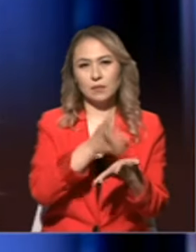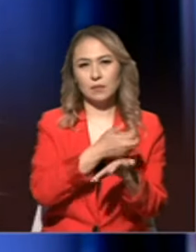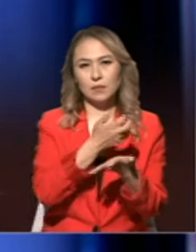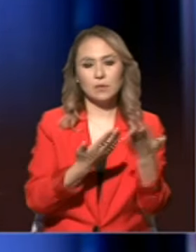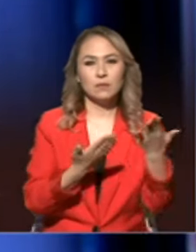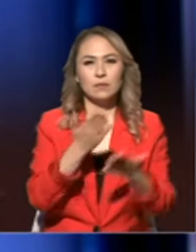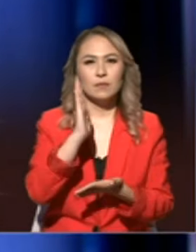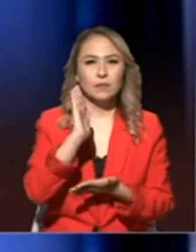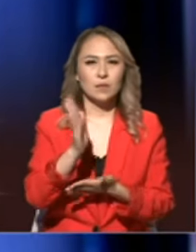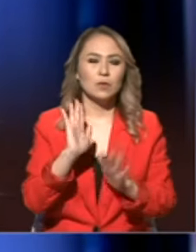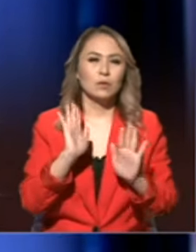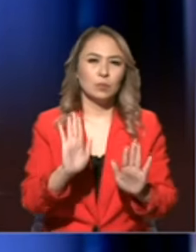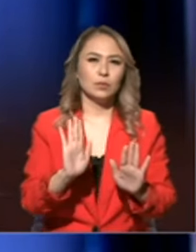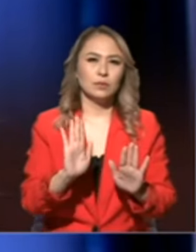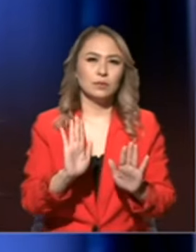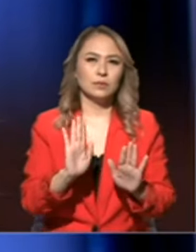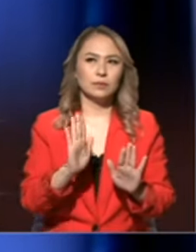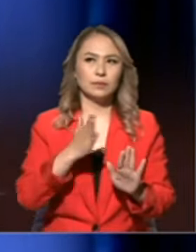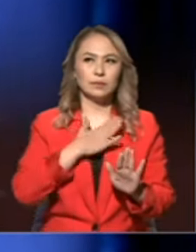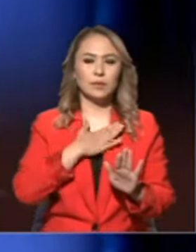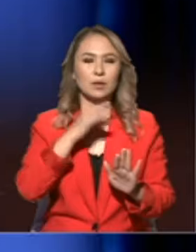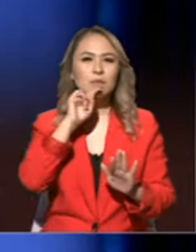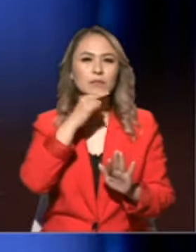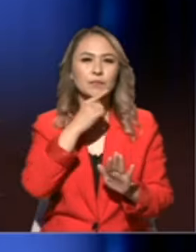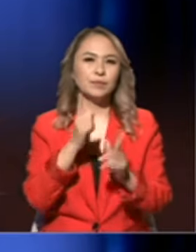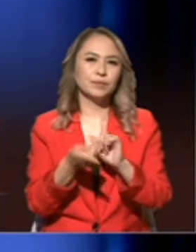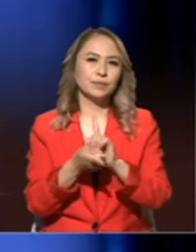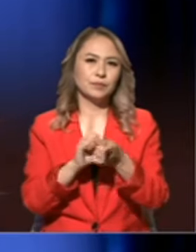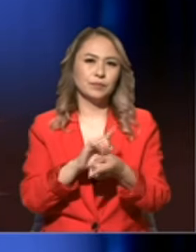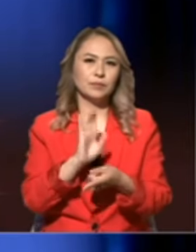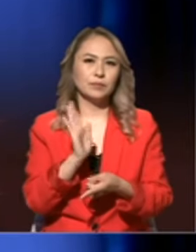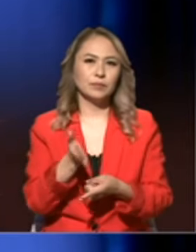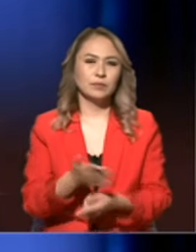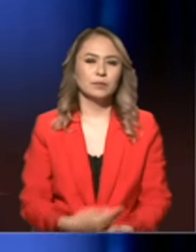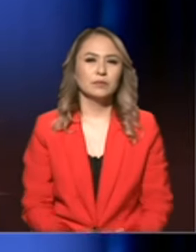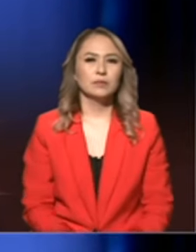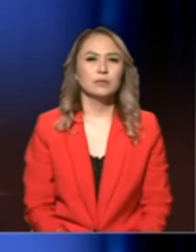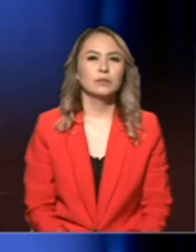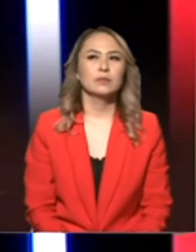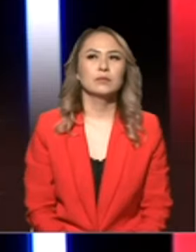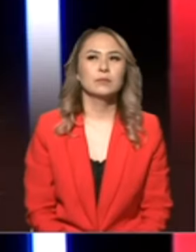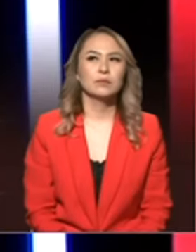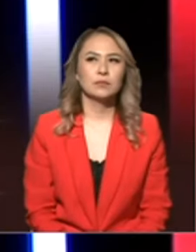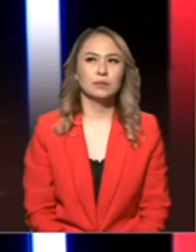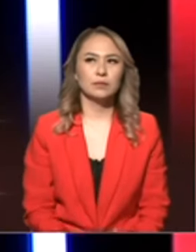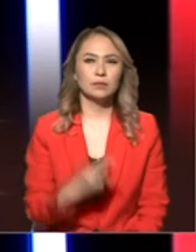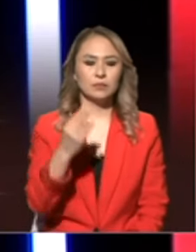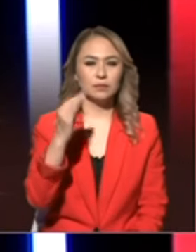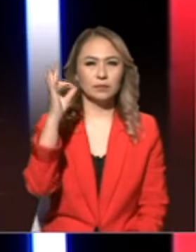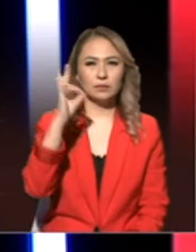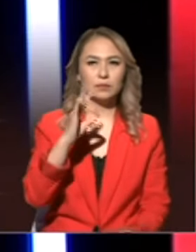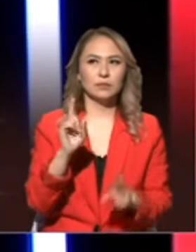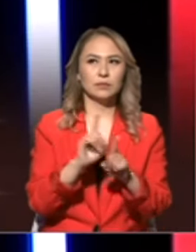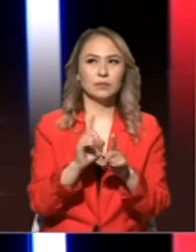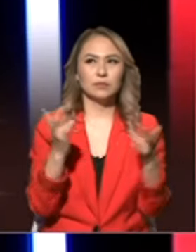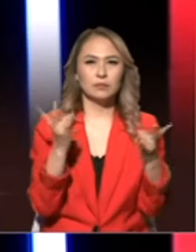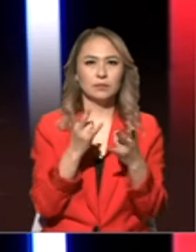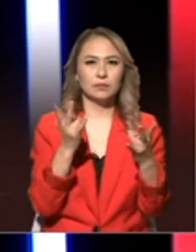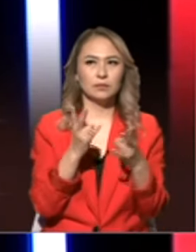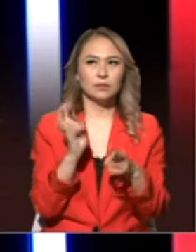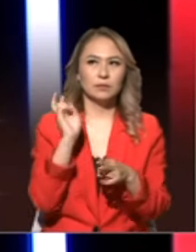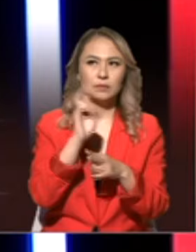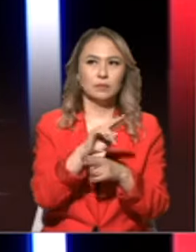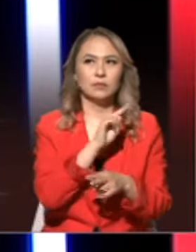болса, сол кезде ғана бізде бір экономикалық тартымдылық мәселесі пайда болады. Қаржылық істеме болу керек дейсіз ғой. Істеме де болу керек бұл жерде. Мысалы, Аляскаға барып